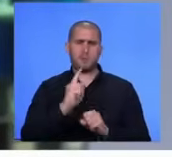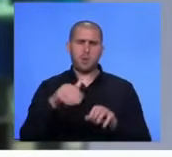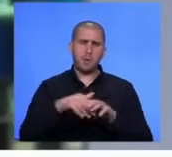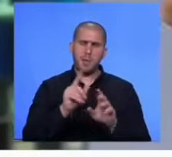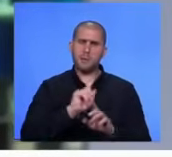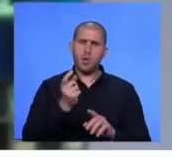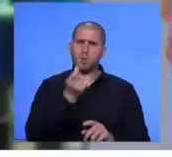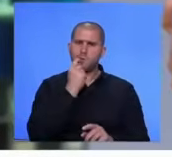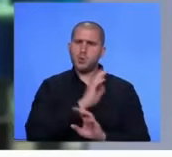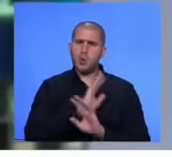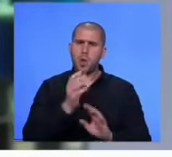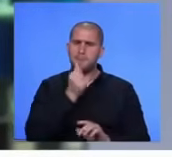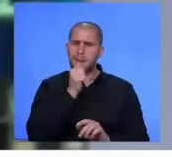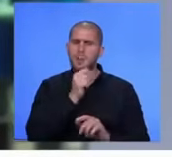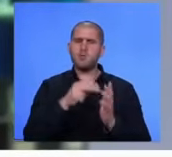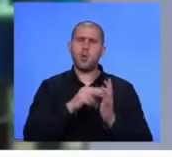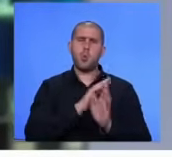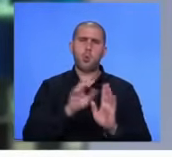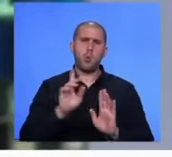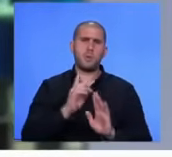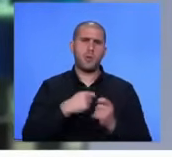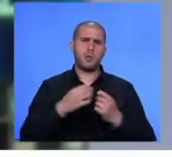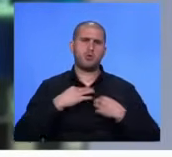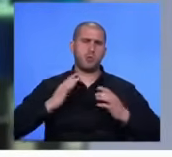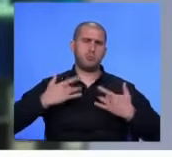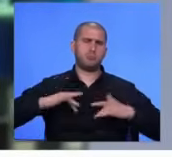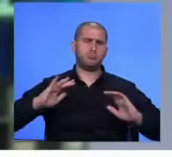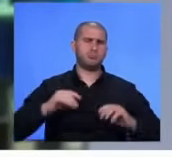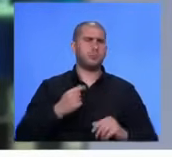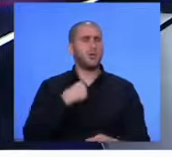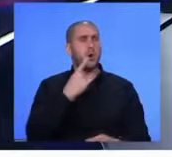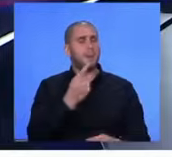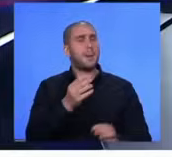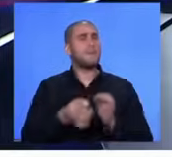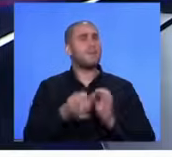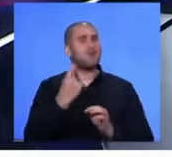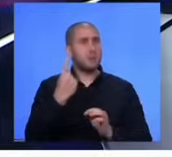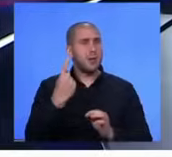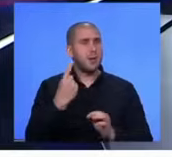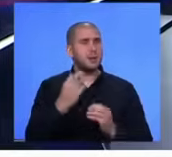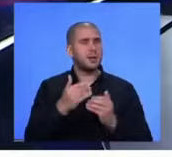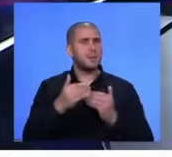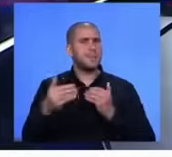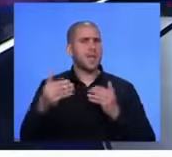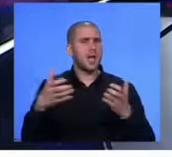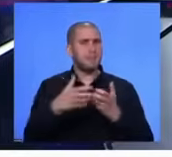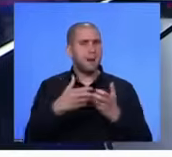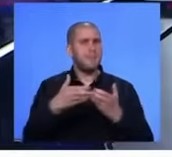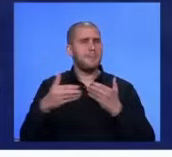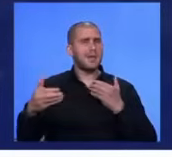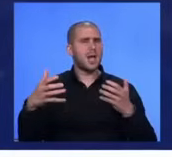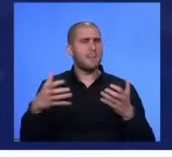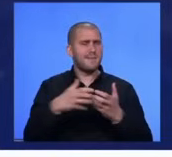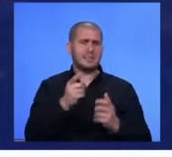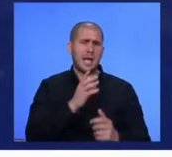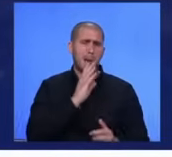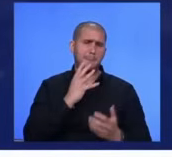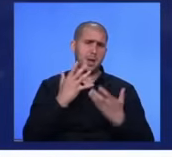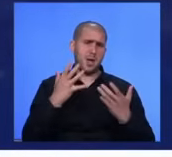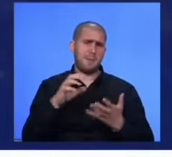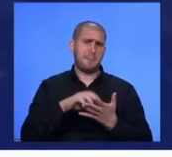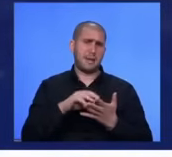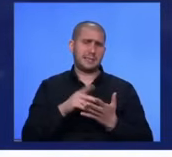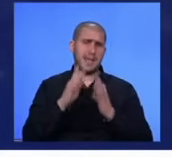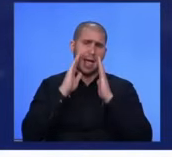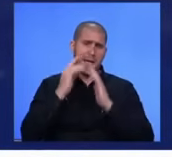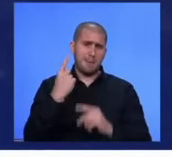לא תרופות, לא מים, לא חשמל, זה לא העסק שלנו. אני אומר דבר, בית המשפט מתרחק מהעם, מתרחק מהחברה, וזאת הבעיה המרכזית שלנו, האמון